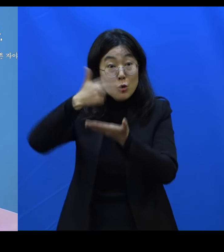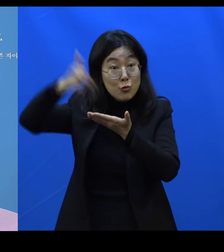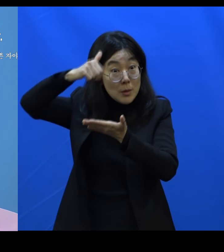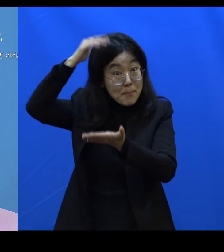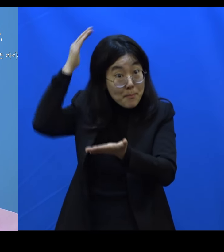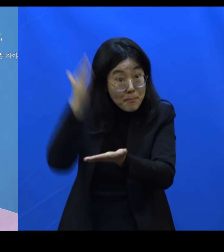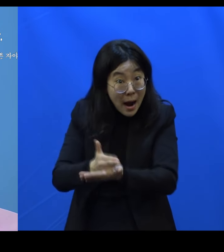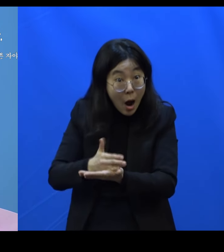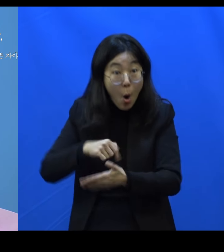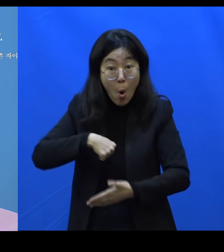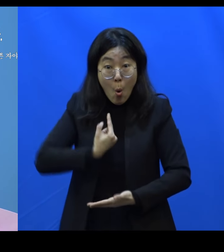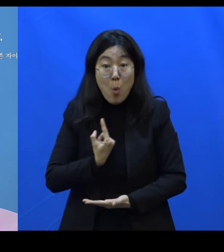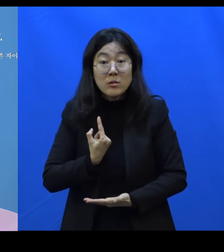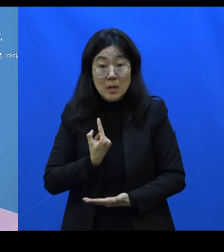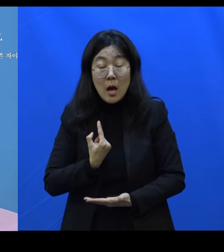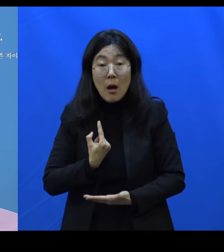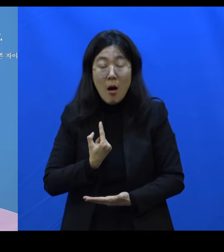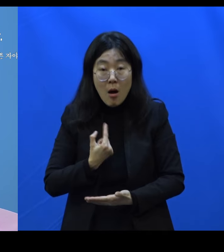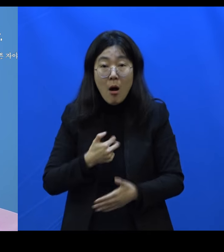종교생활은 일상이 없어요.